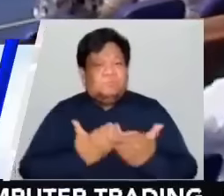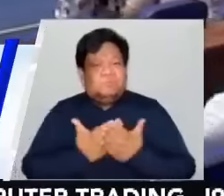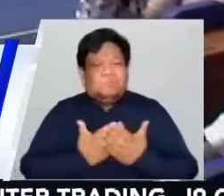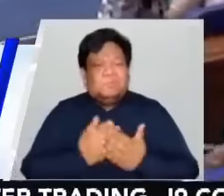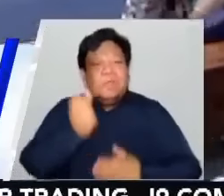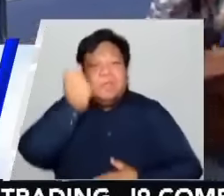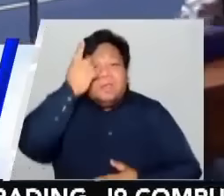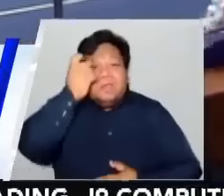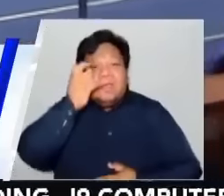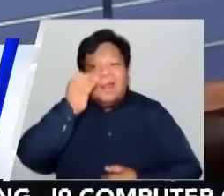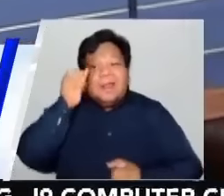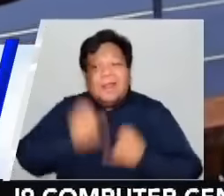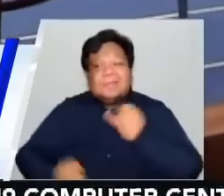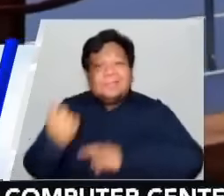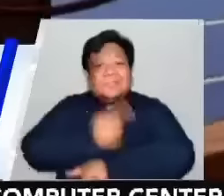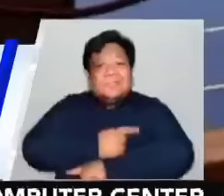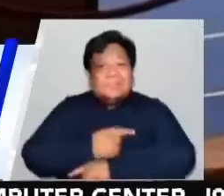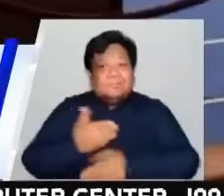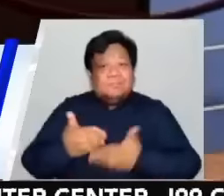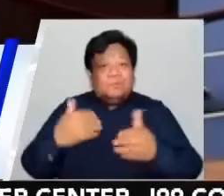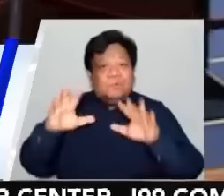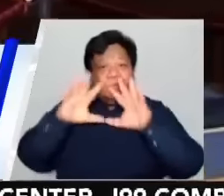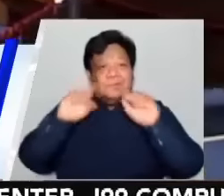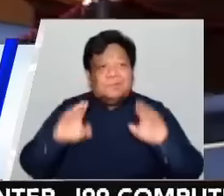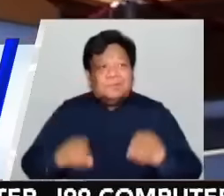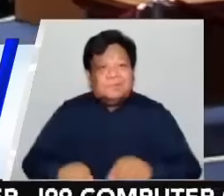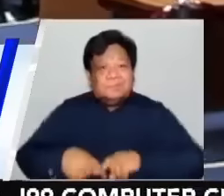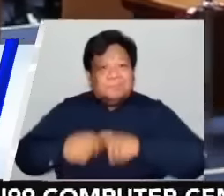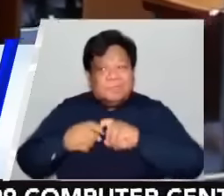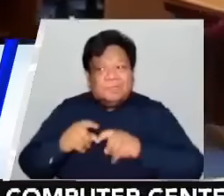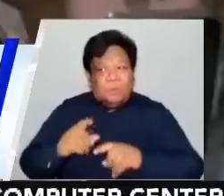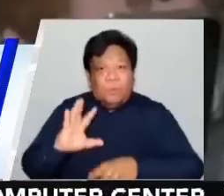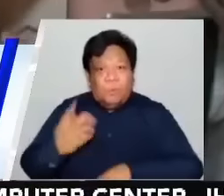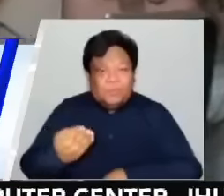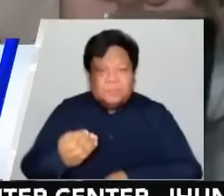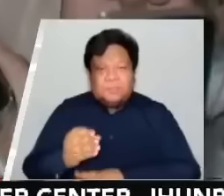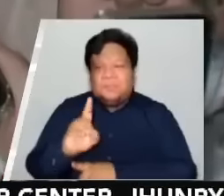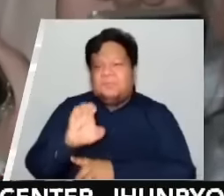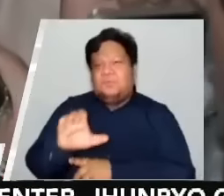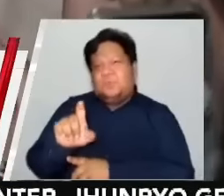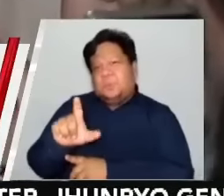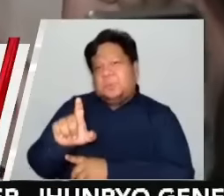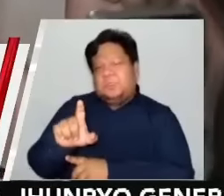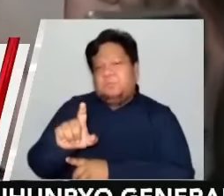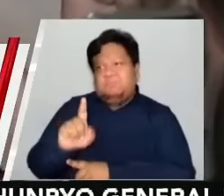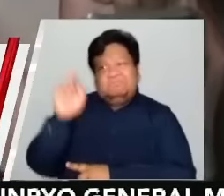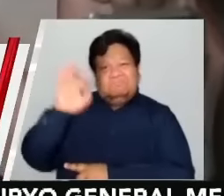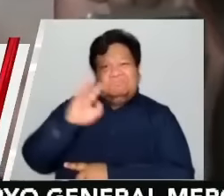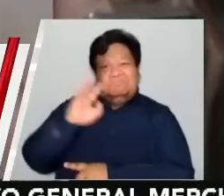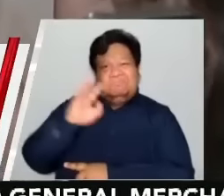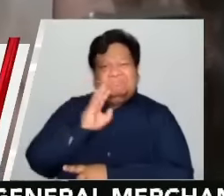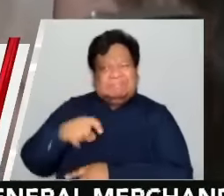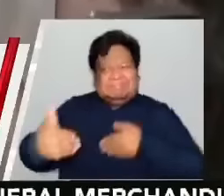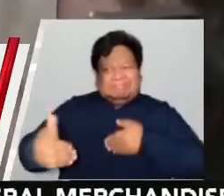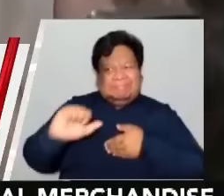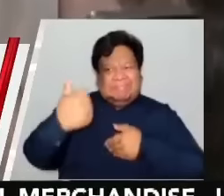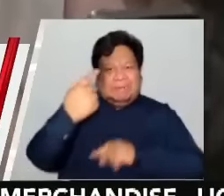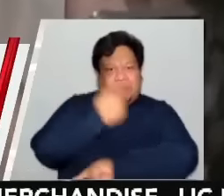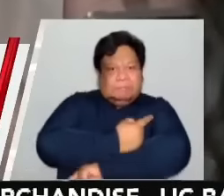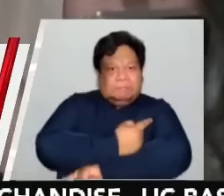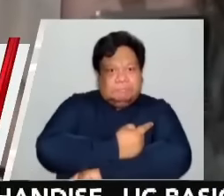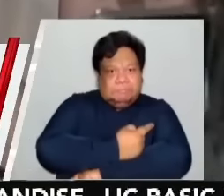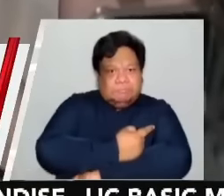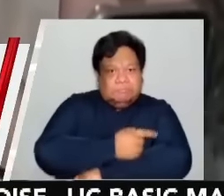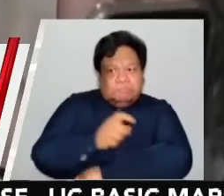session bago mag-Christmas break. We have 10 days to act on it. 10 session days. So